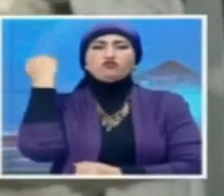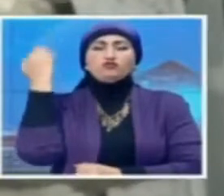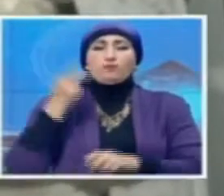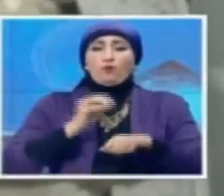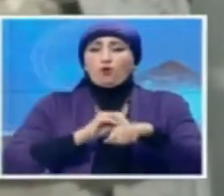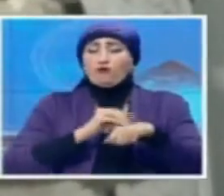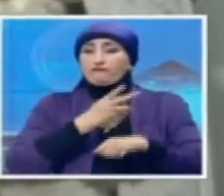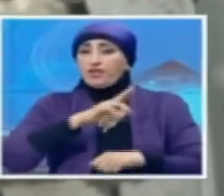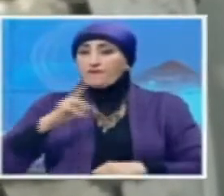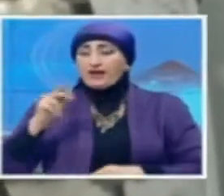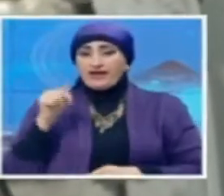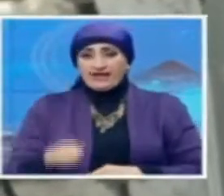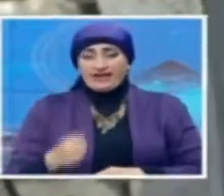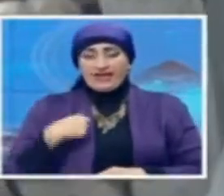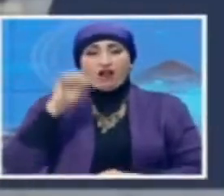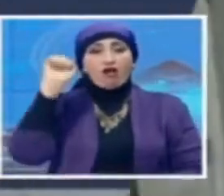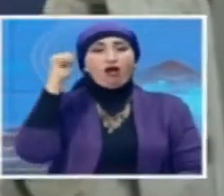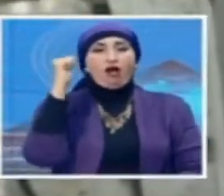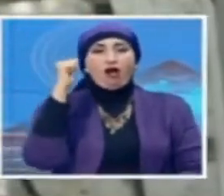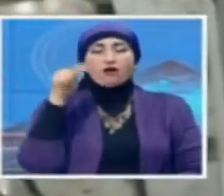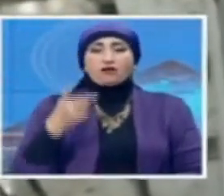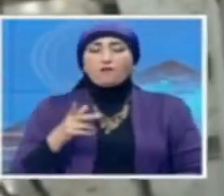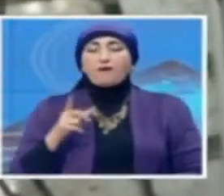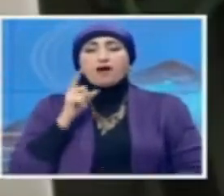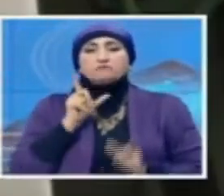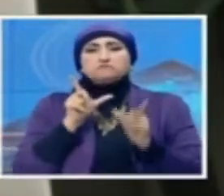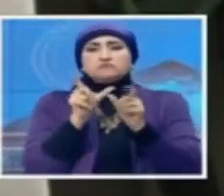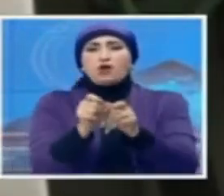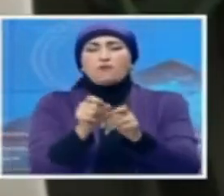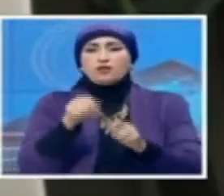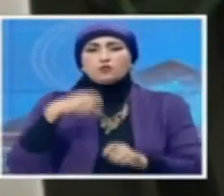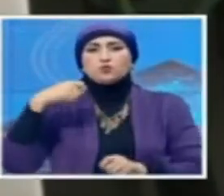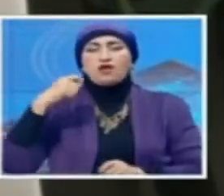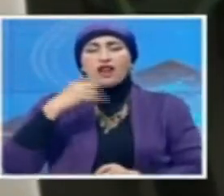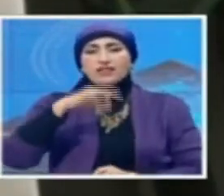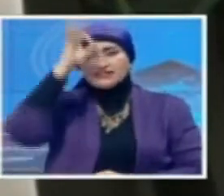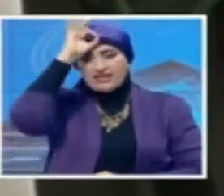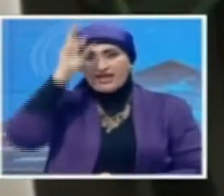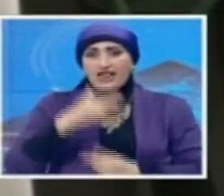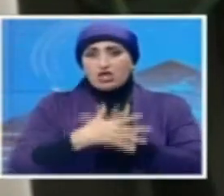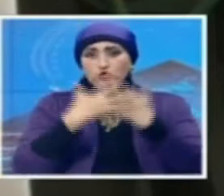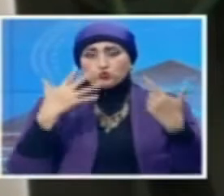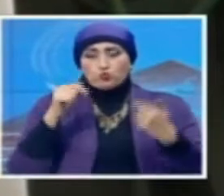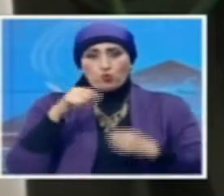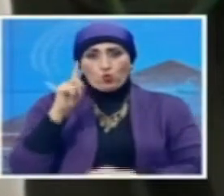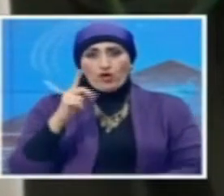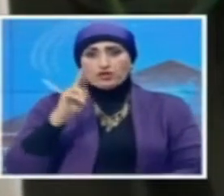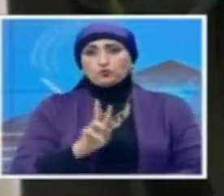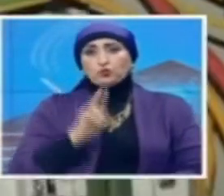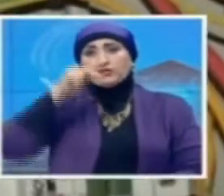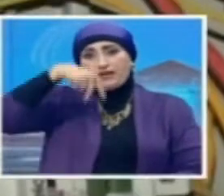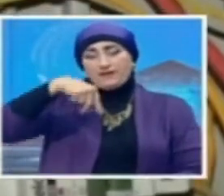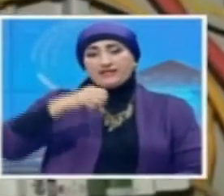وفي مجال قضايا التيار الكهربائي، ضبطت وزارة الداخلية خلال أسبوع